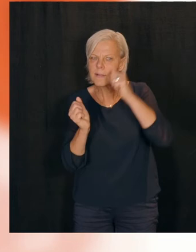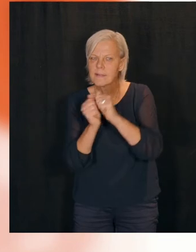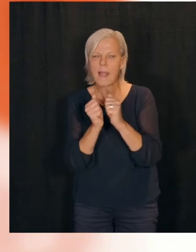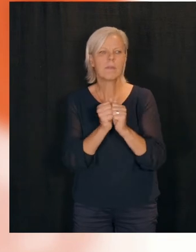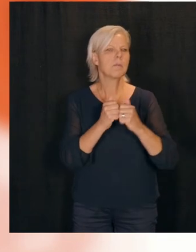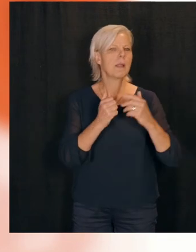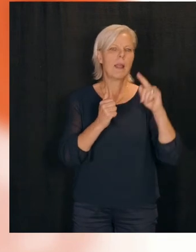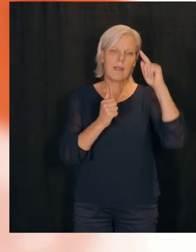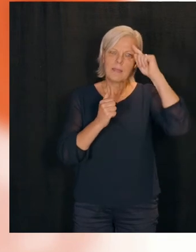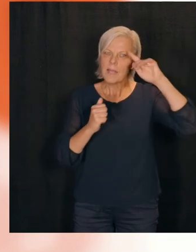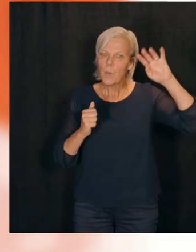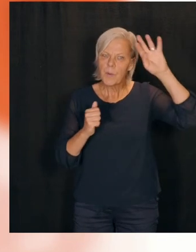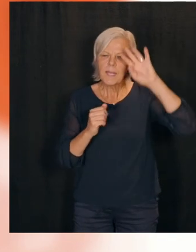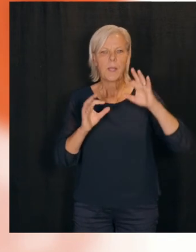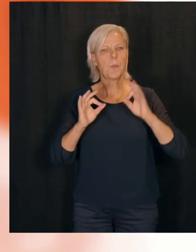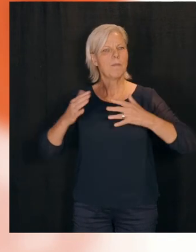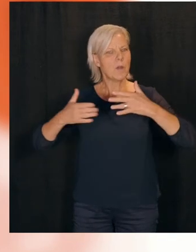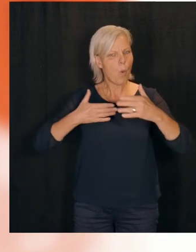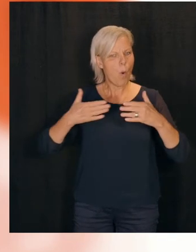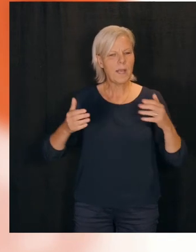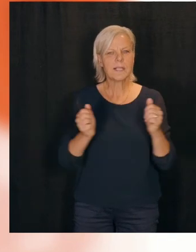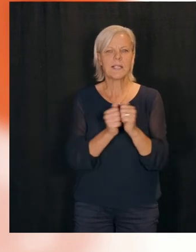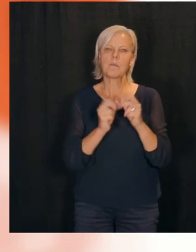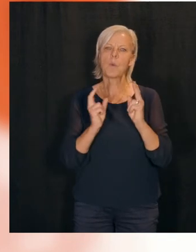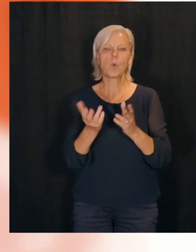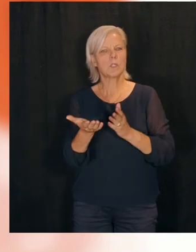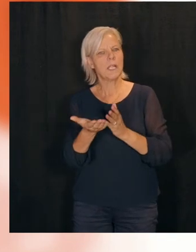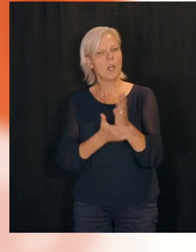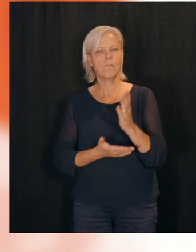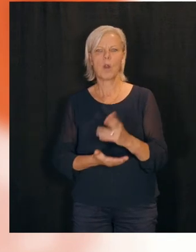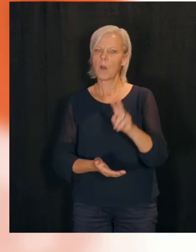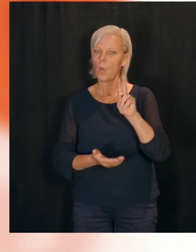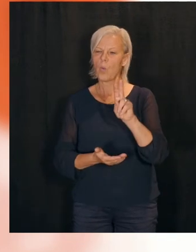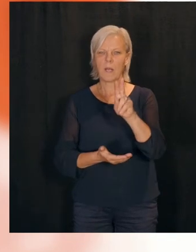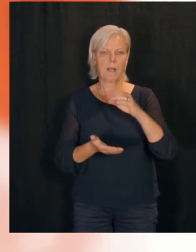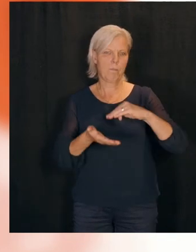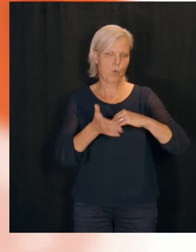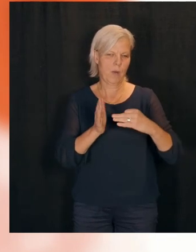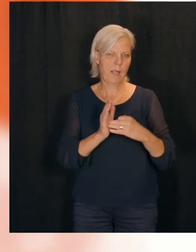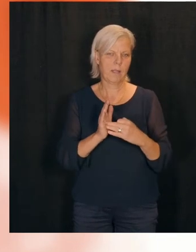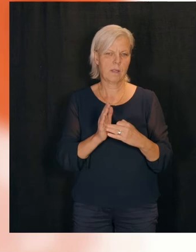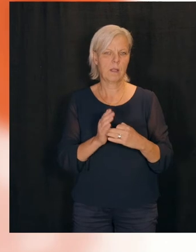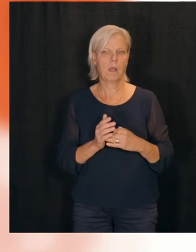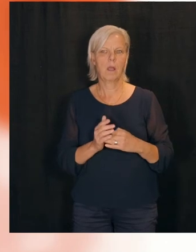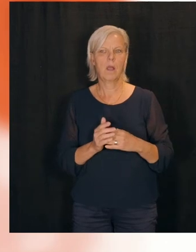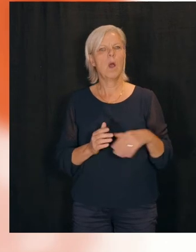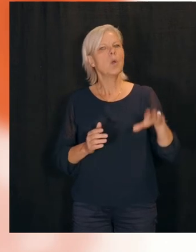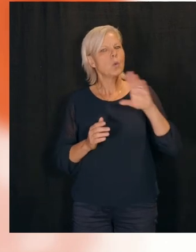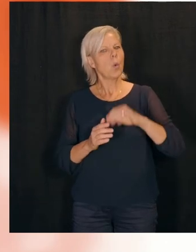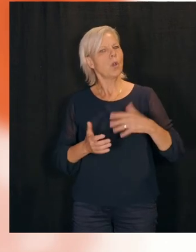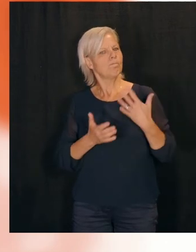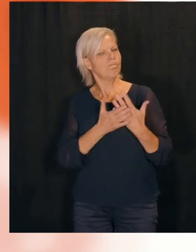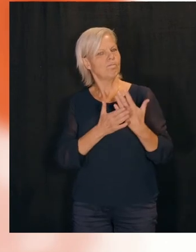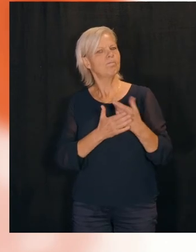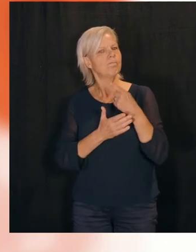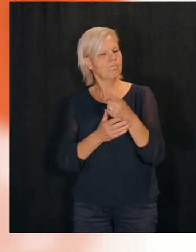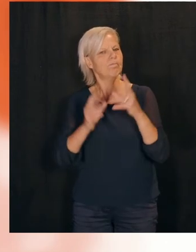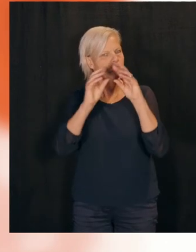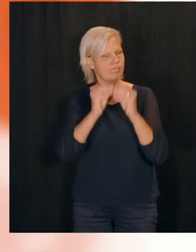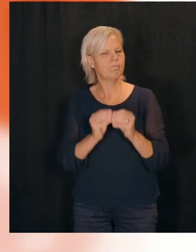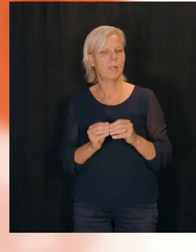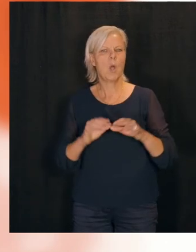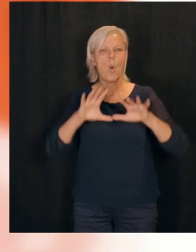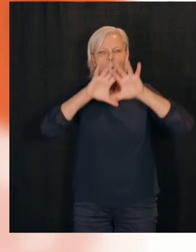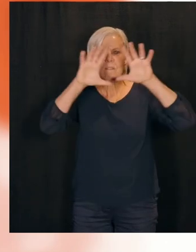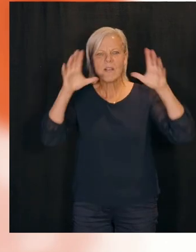teorier och förhållningssätt, men också att genomföra konkreta projekt. Och när jag introducerar universell utformning för dem för